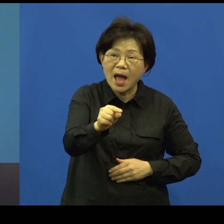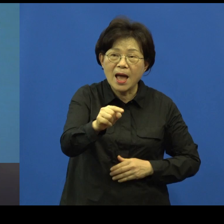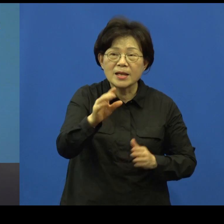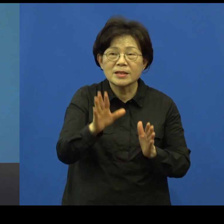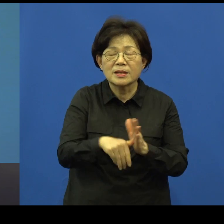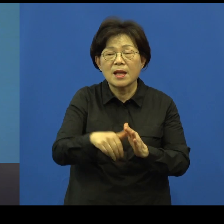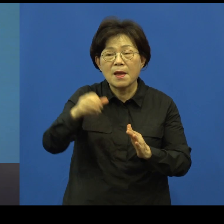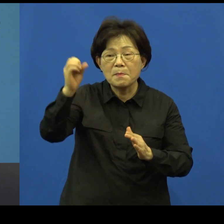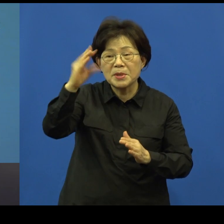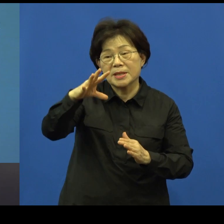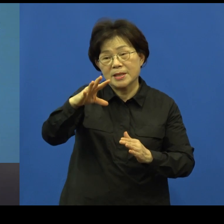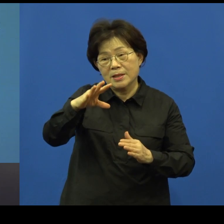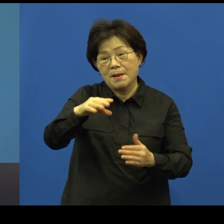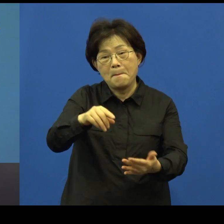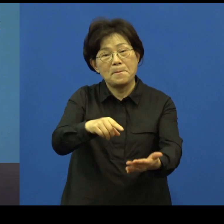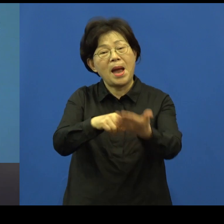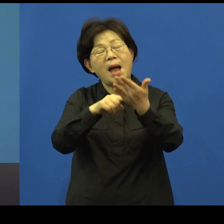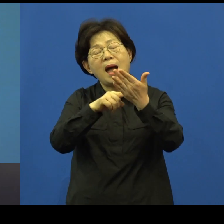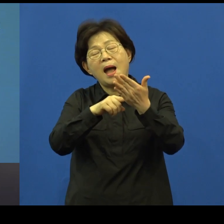말씀하시니 빛이 있었고,